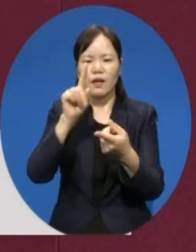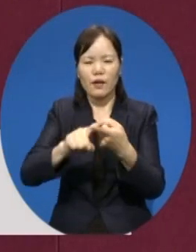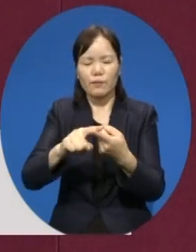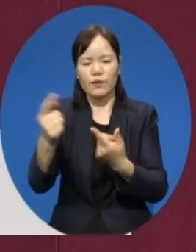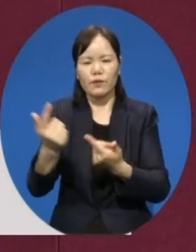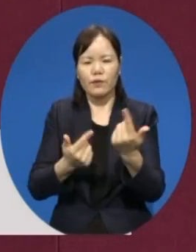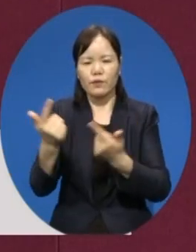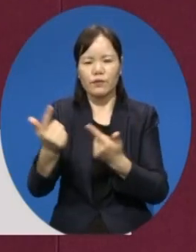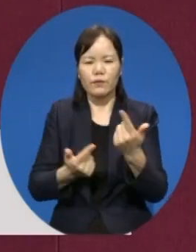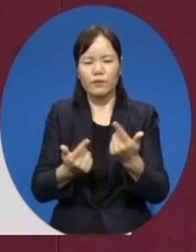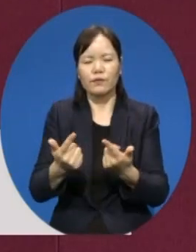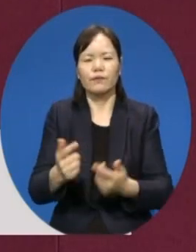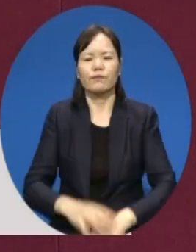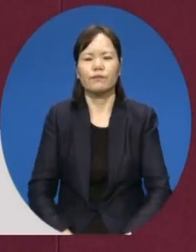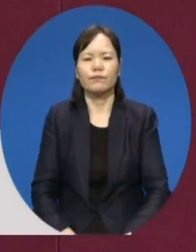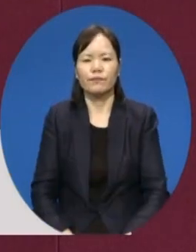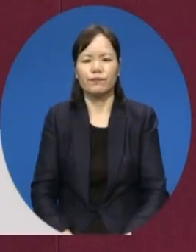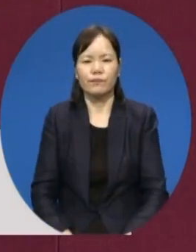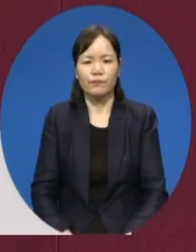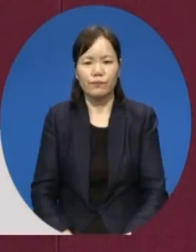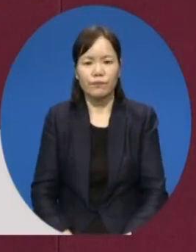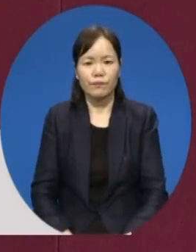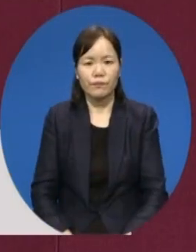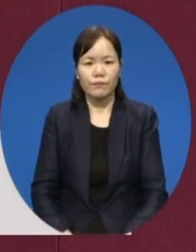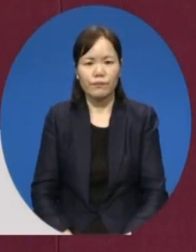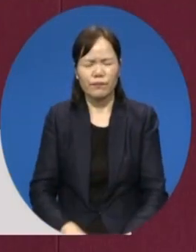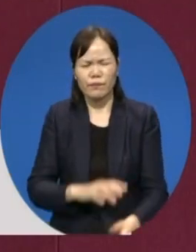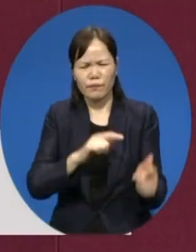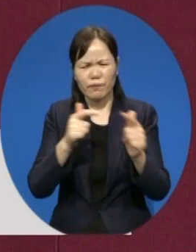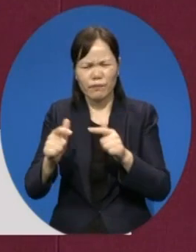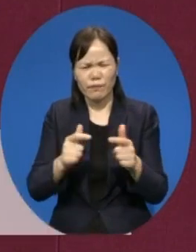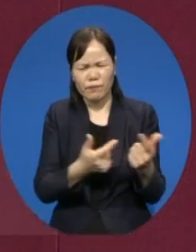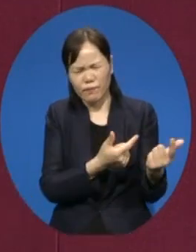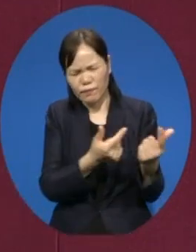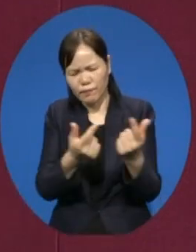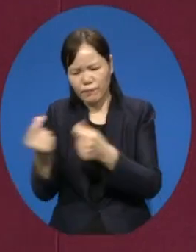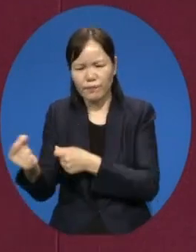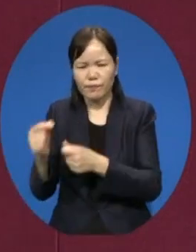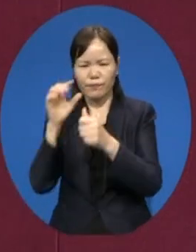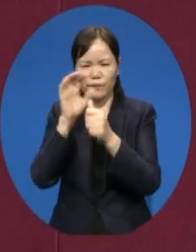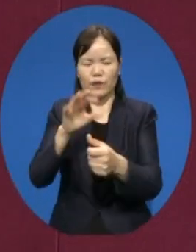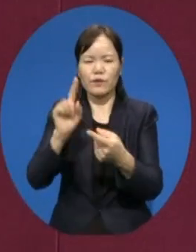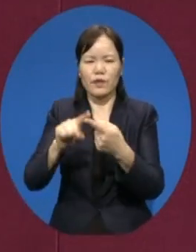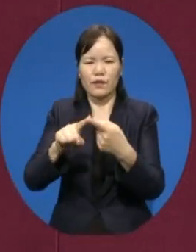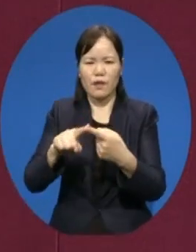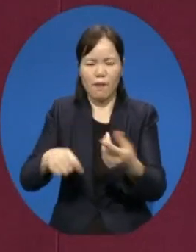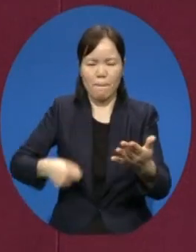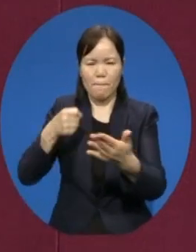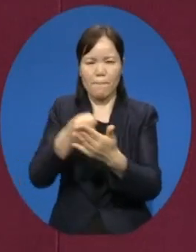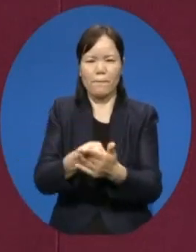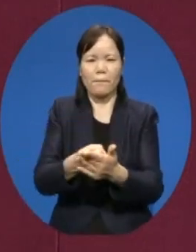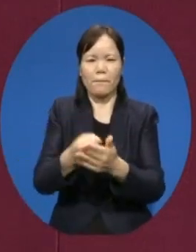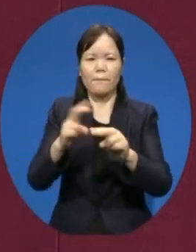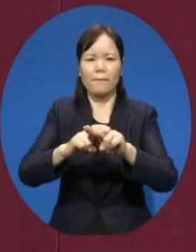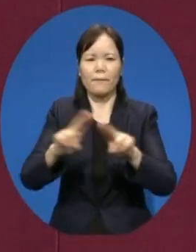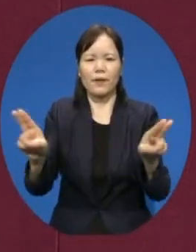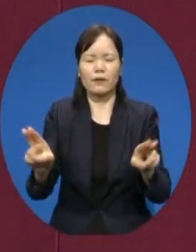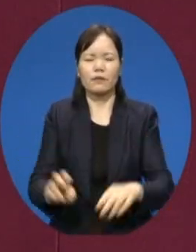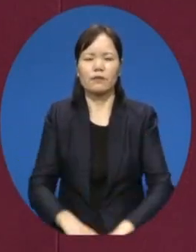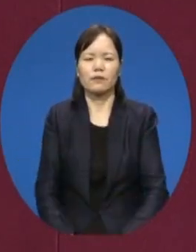조정하겠습니다. 거미줄처럼 얽혀있는 덩어리 규제 과감하게 혁파하겠습니다.